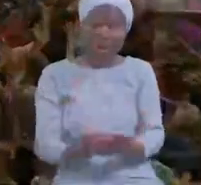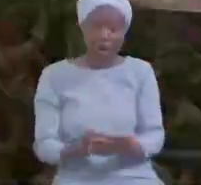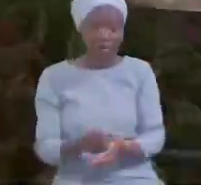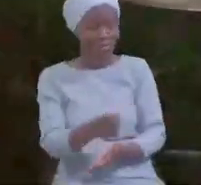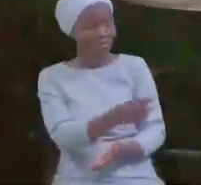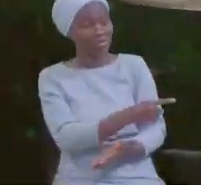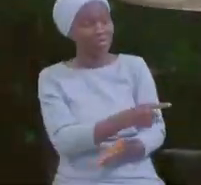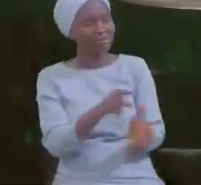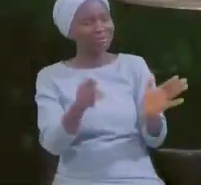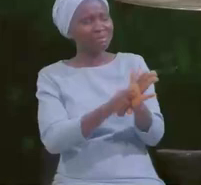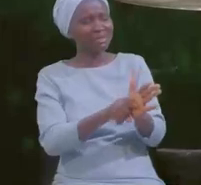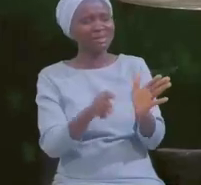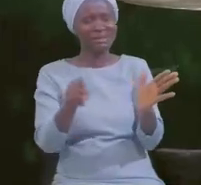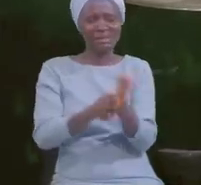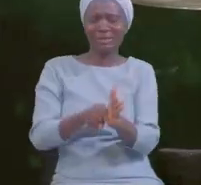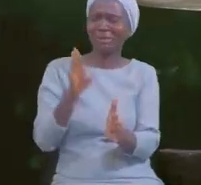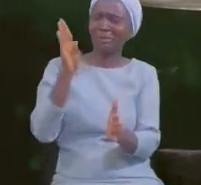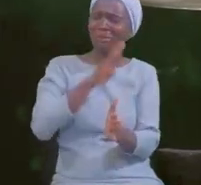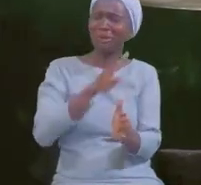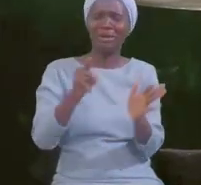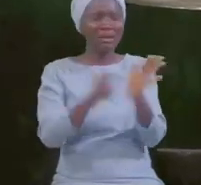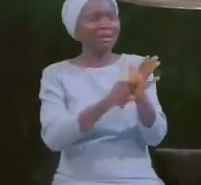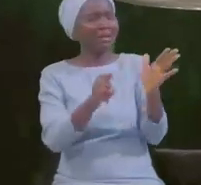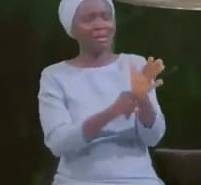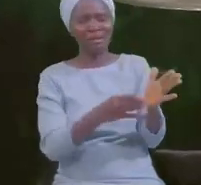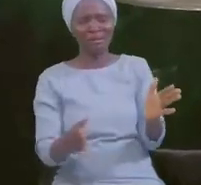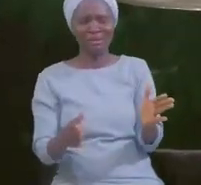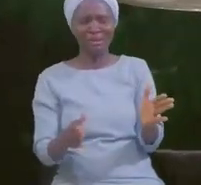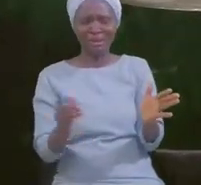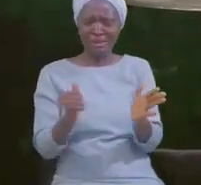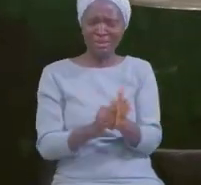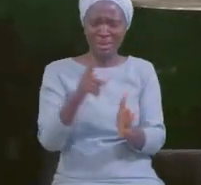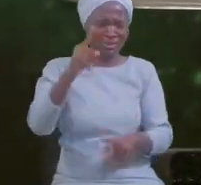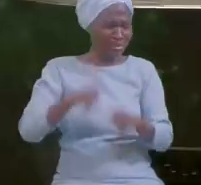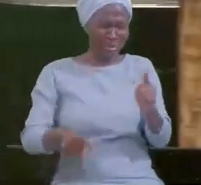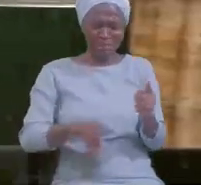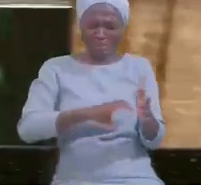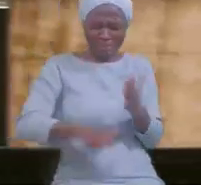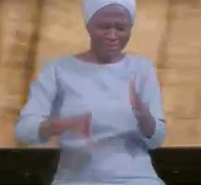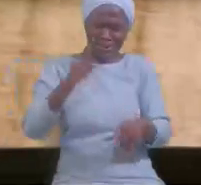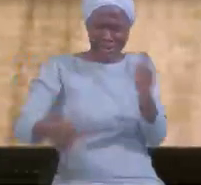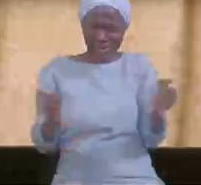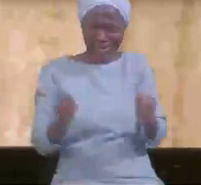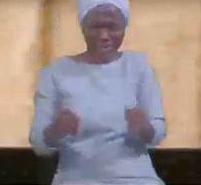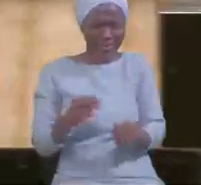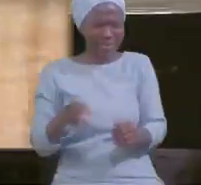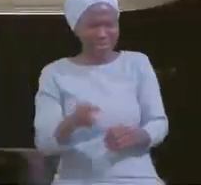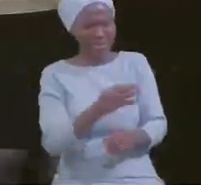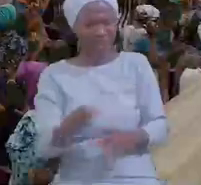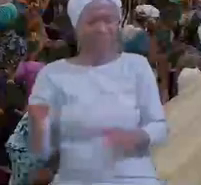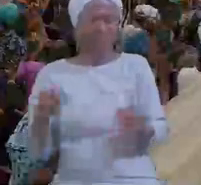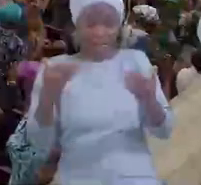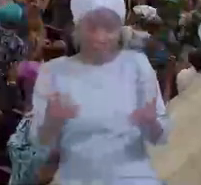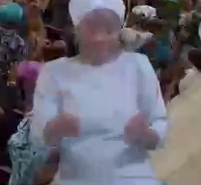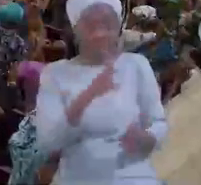Toutes les choses négatives que vous ne pouvez même pas ôter de votre vie sont déracinées de votre